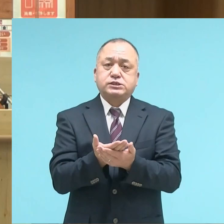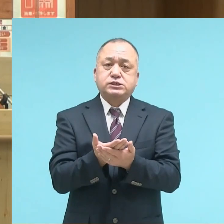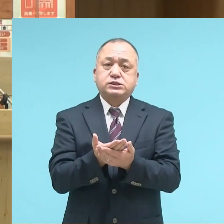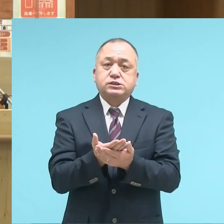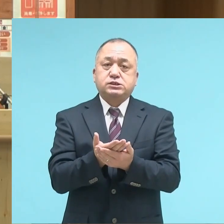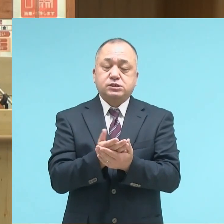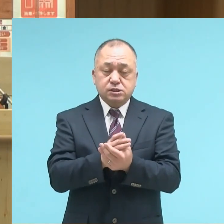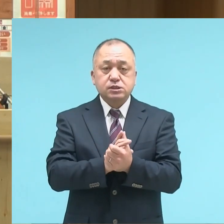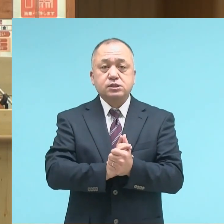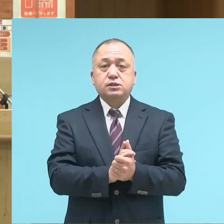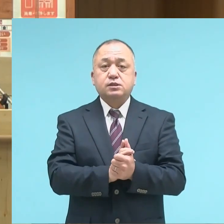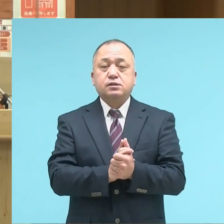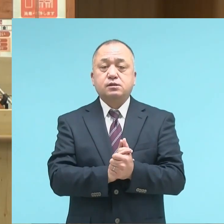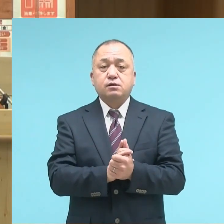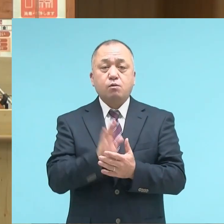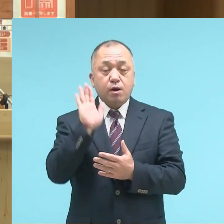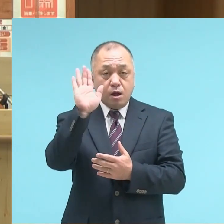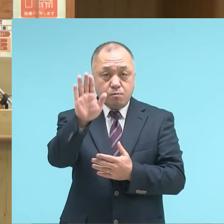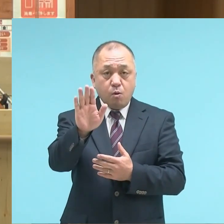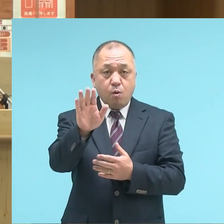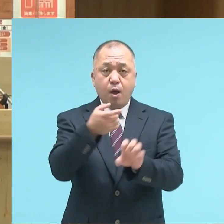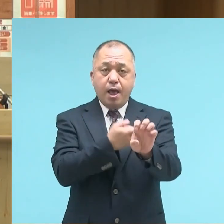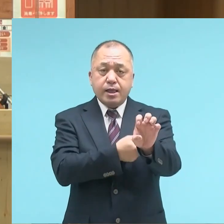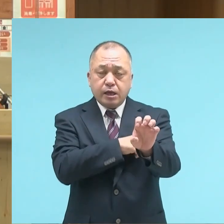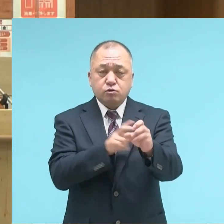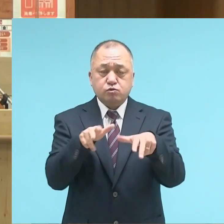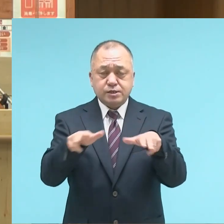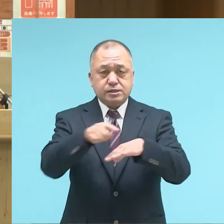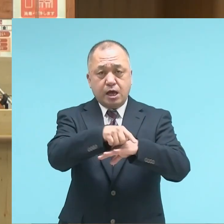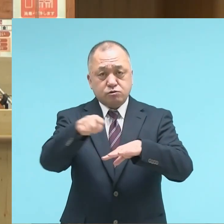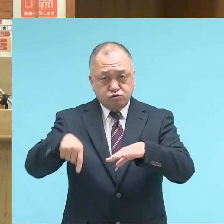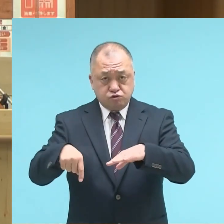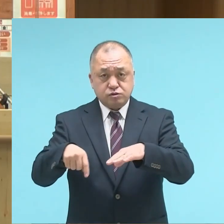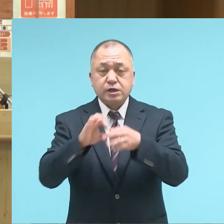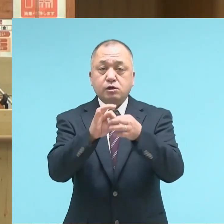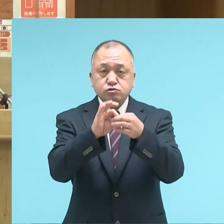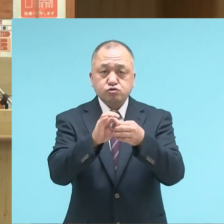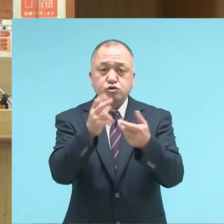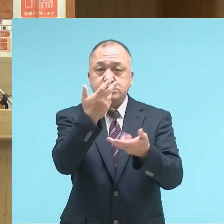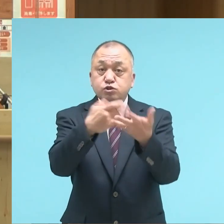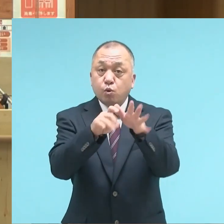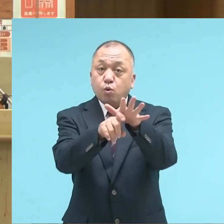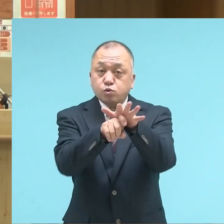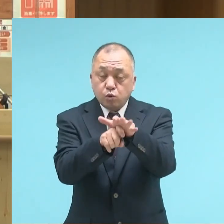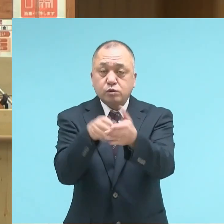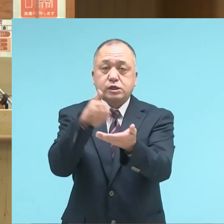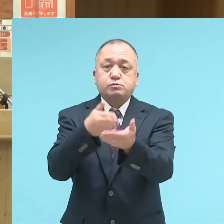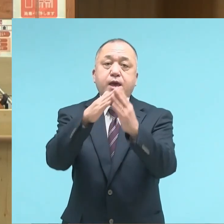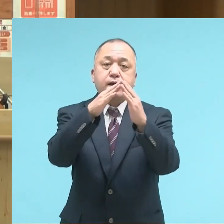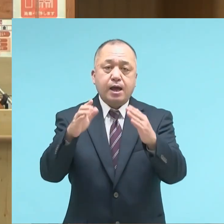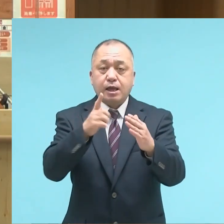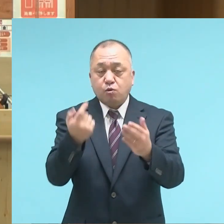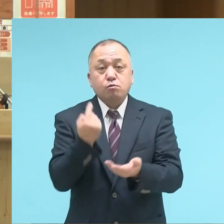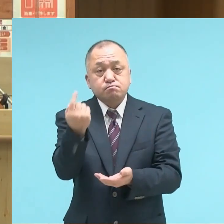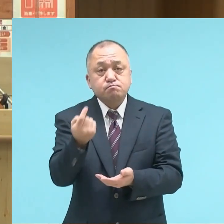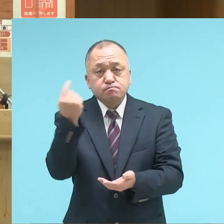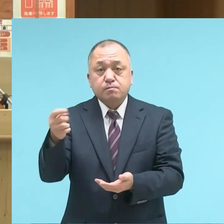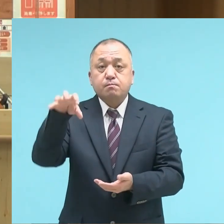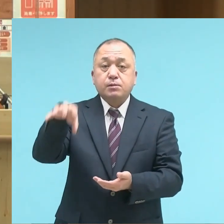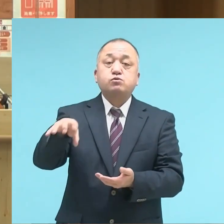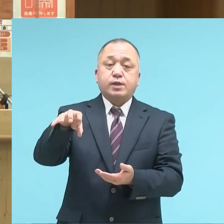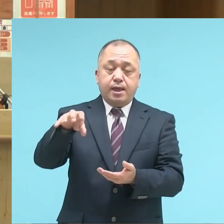これからもですね、エネルギー施策に関する市町村向けの説明会ですとか、各市町村を訪問した際などさまざまな機